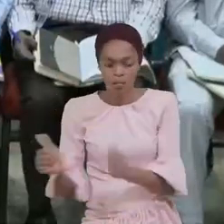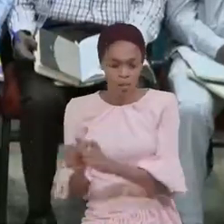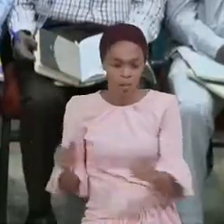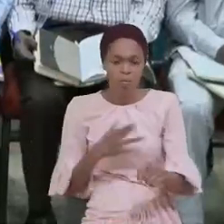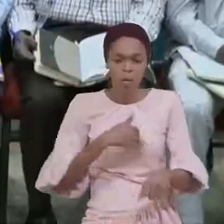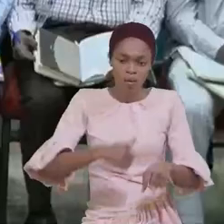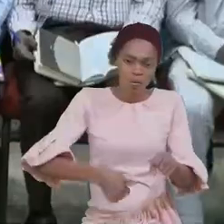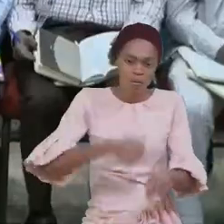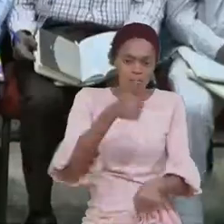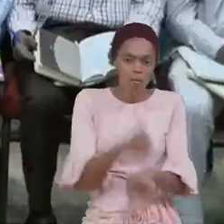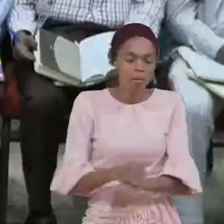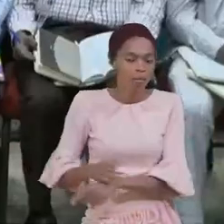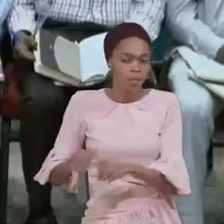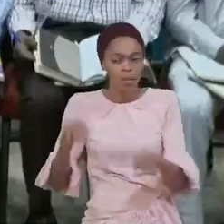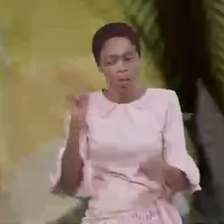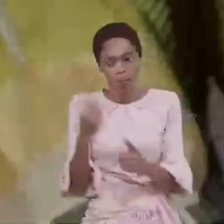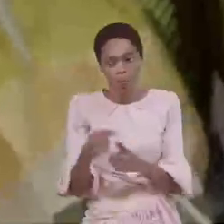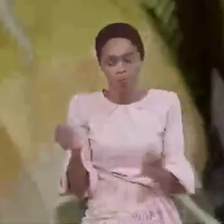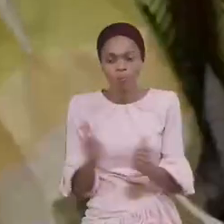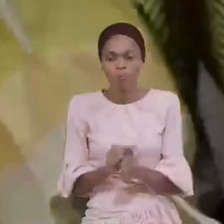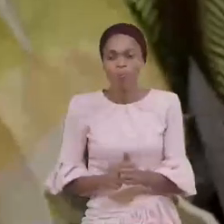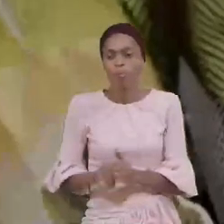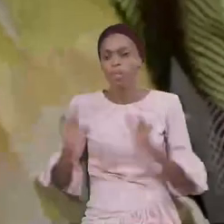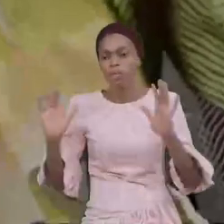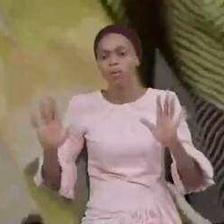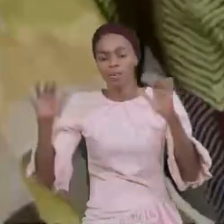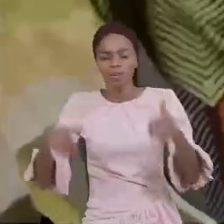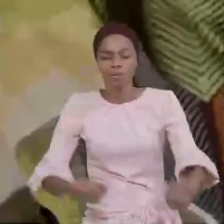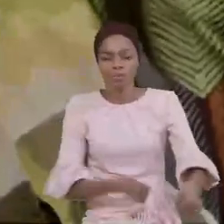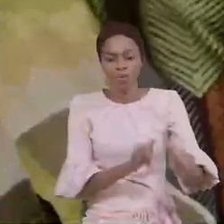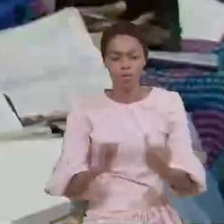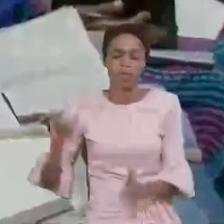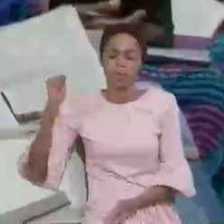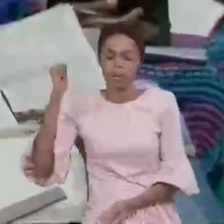parole par les miracles qui l'accompagnaient. Amen.